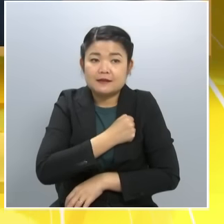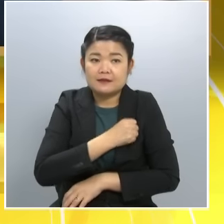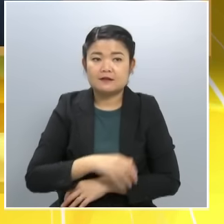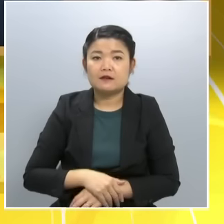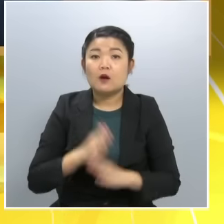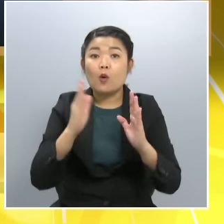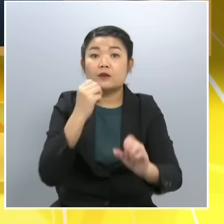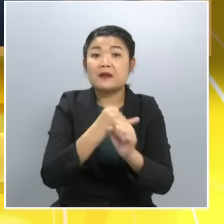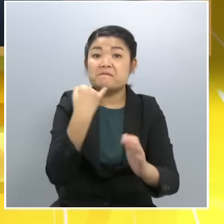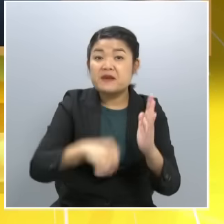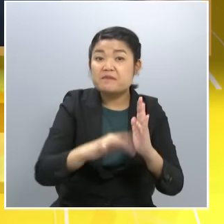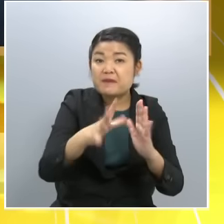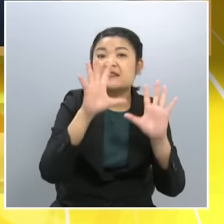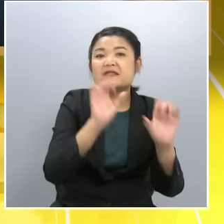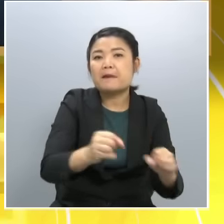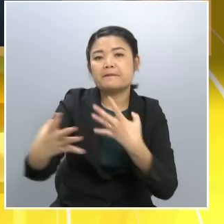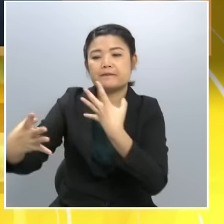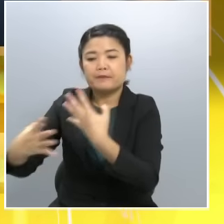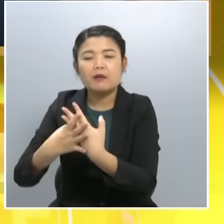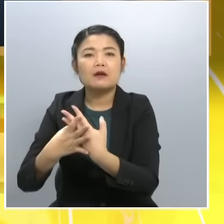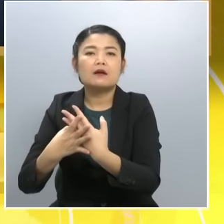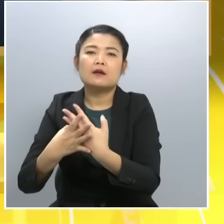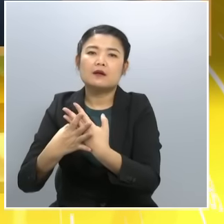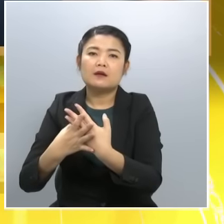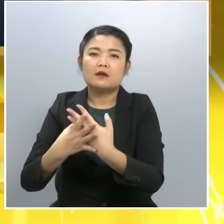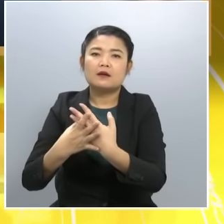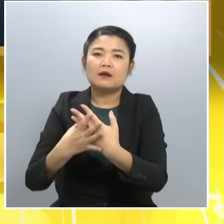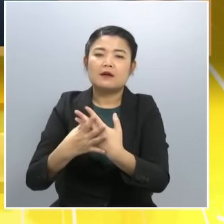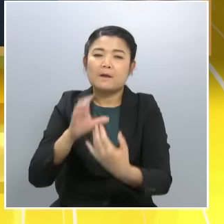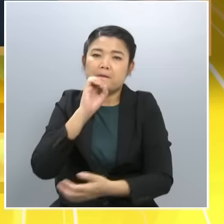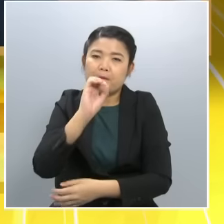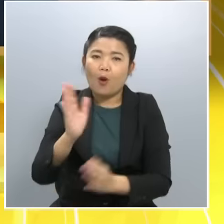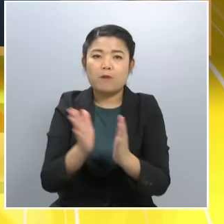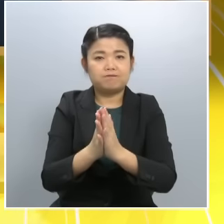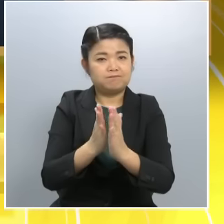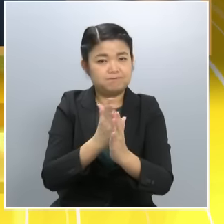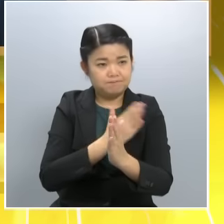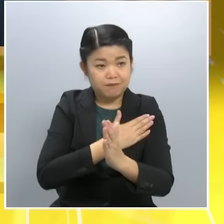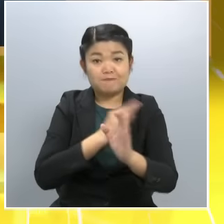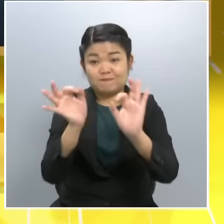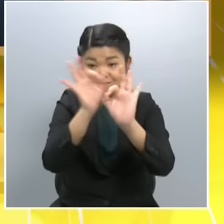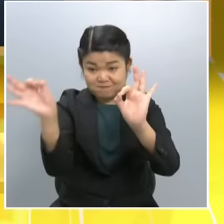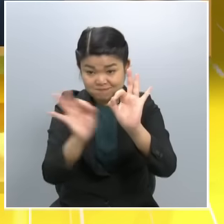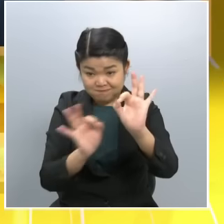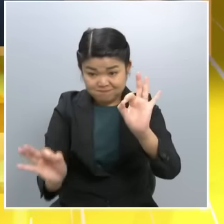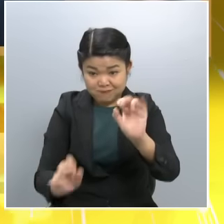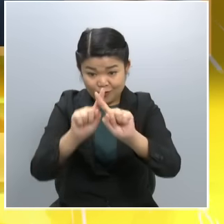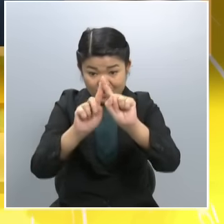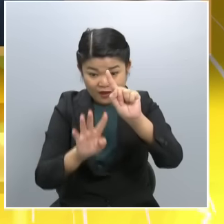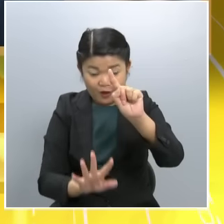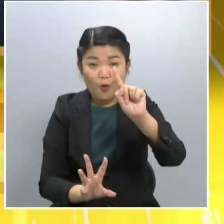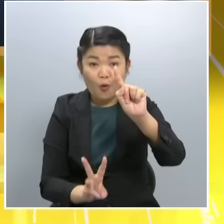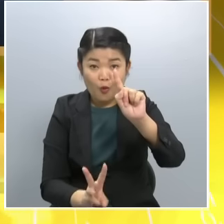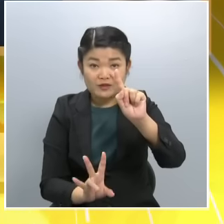ผิดเข้าคุกพระอาจารย์ครับเรื่องราวทั้งหมดที่อาจารย์พิมพ์มาเนี่ยนะครับผมอยากจะบอกว่า